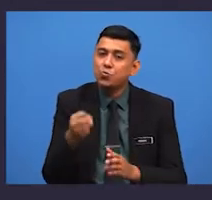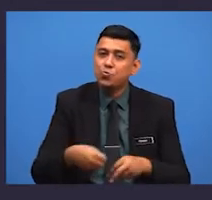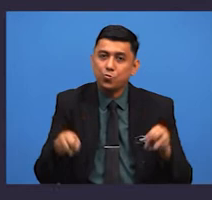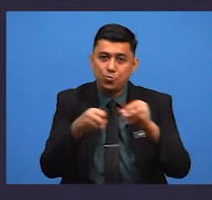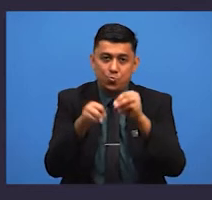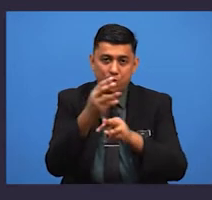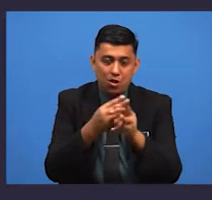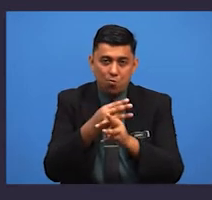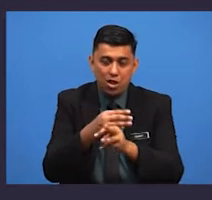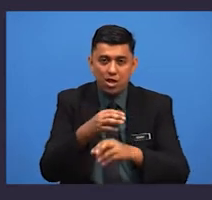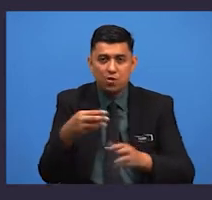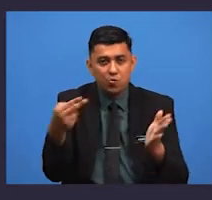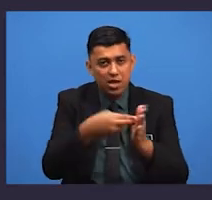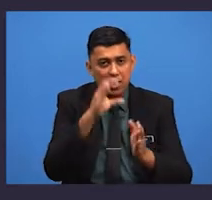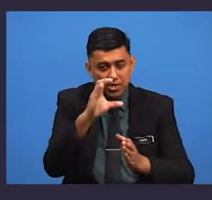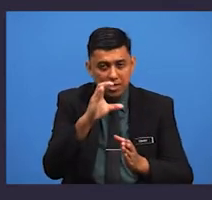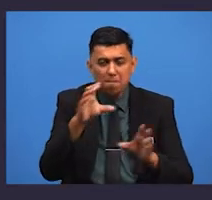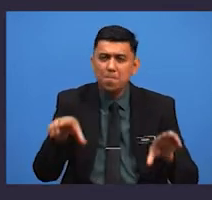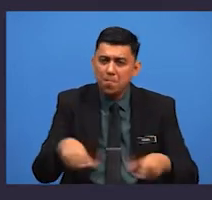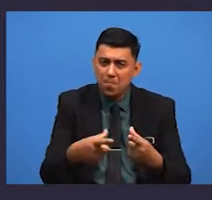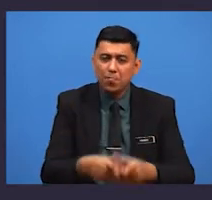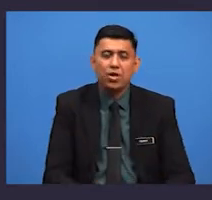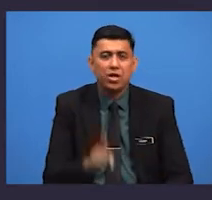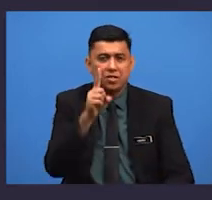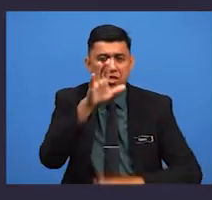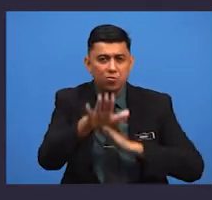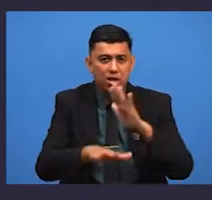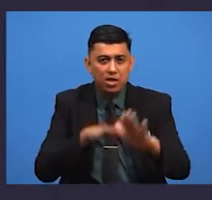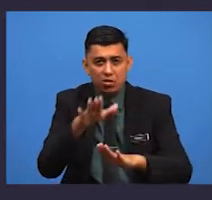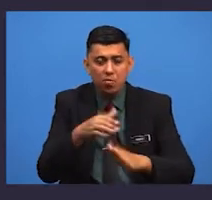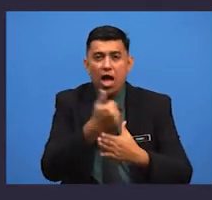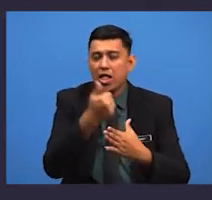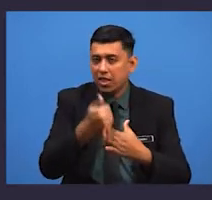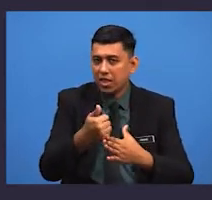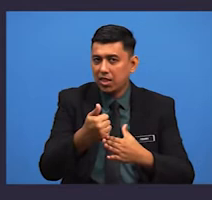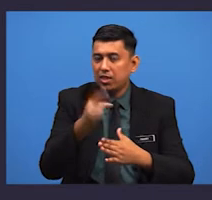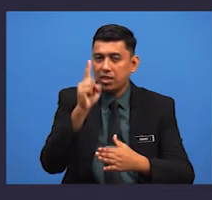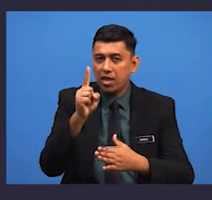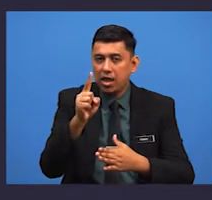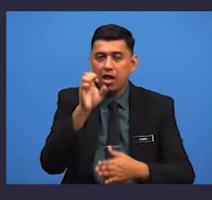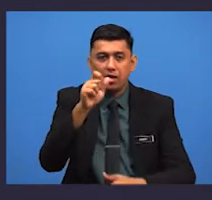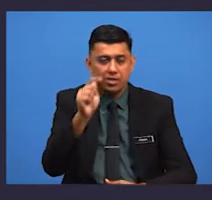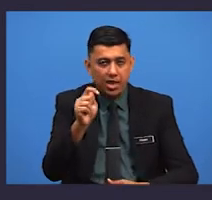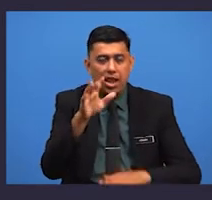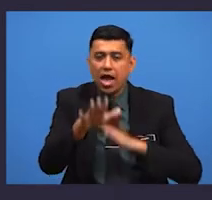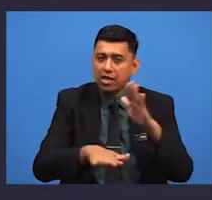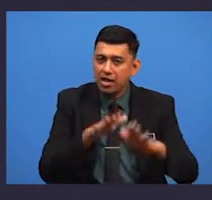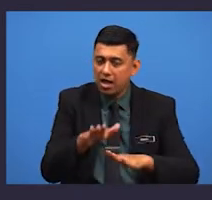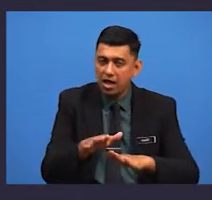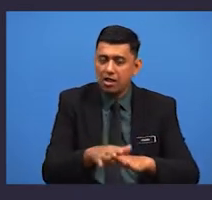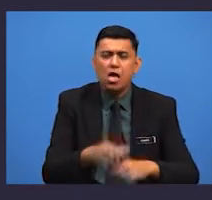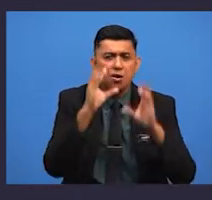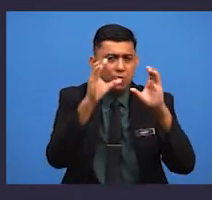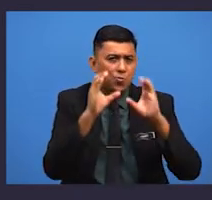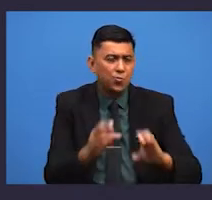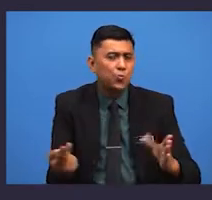Struktur kawalan ulangan C melaksanakan satu langkah atau satu set